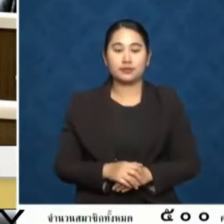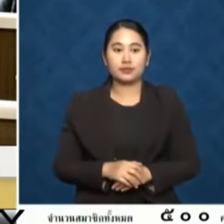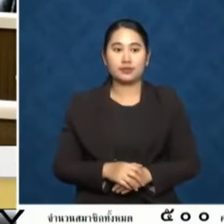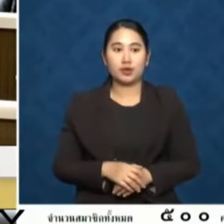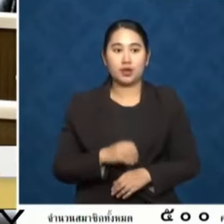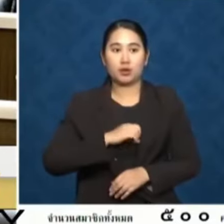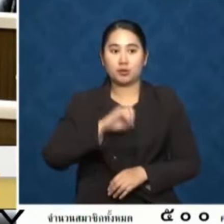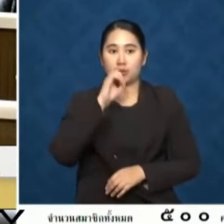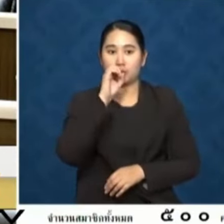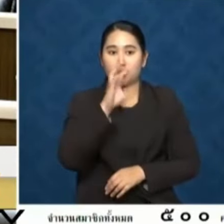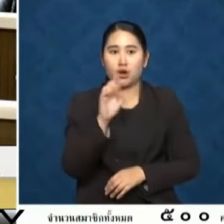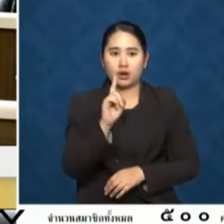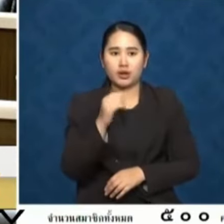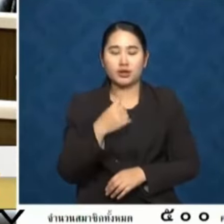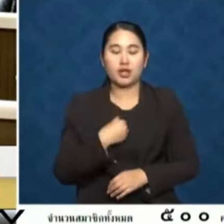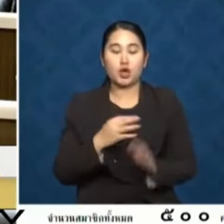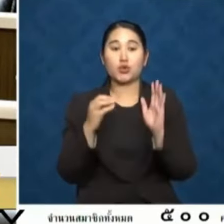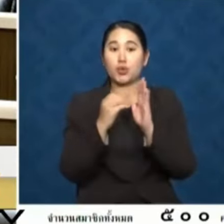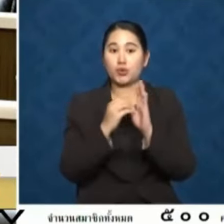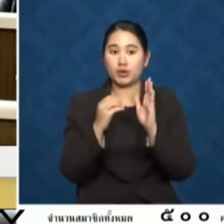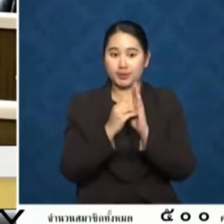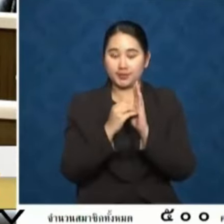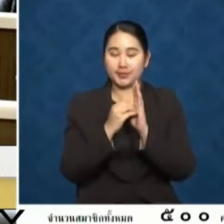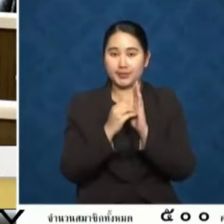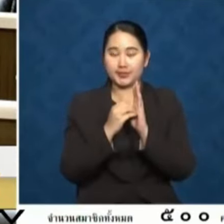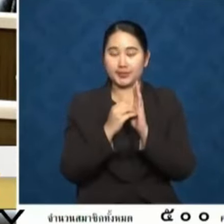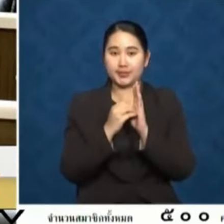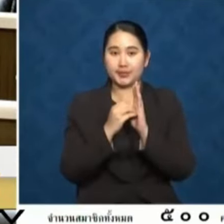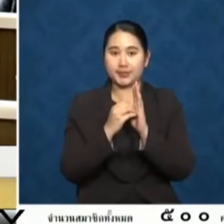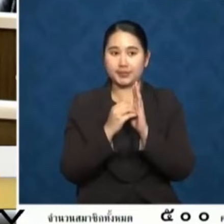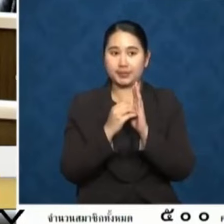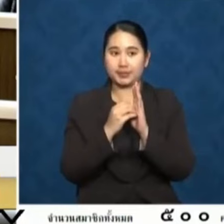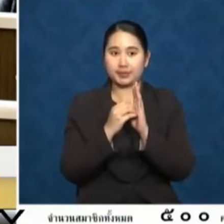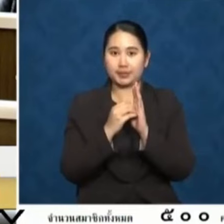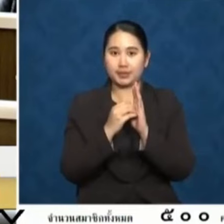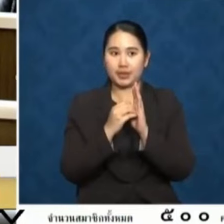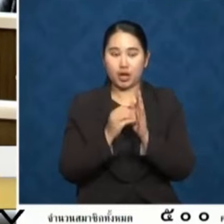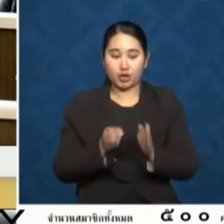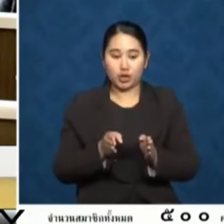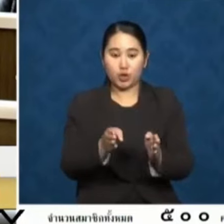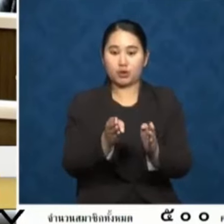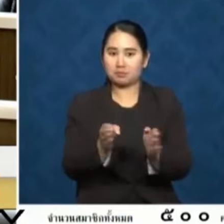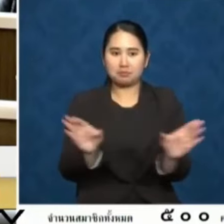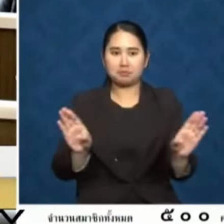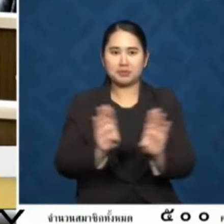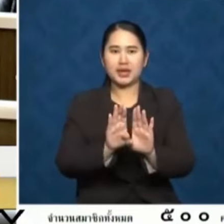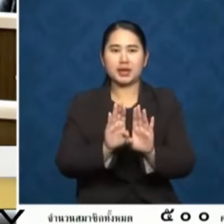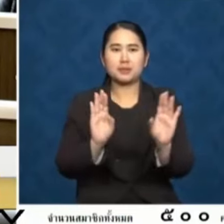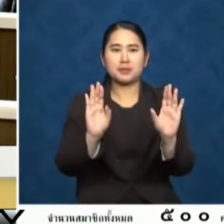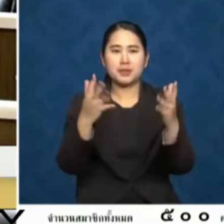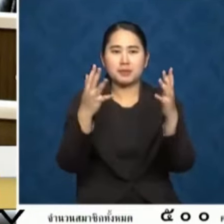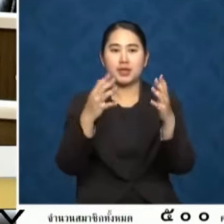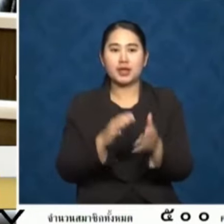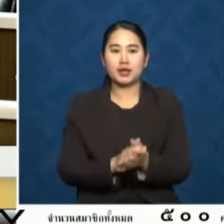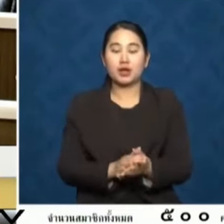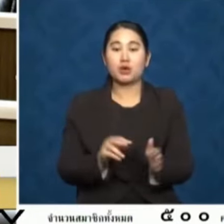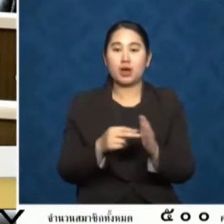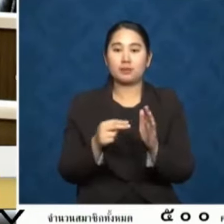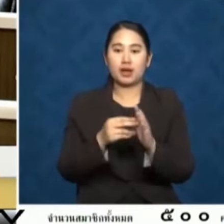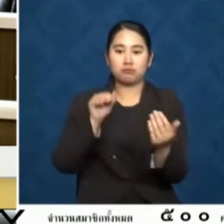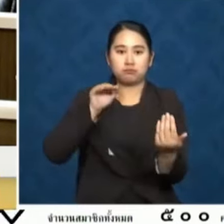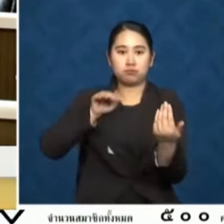การรบกวนในกรุงเทพเนี่ยท่านก็ไม่ได้ปิดทุกเลนปล่อยให้ได้เปิดอีกข้างหนึ่